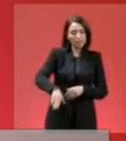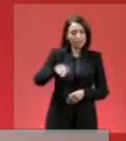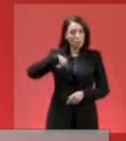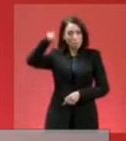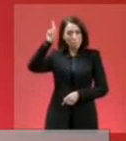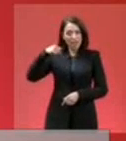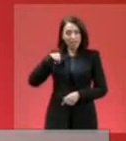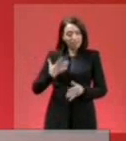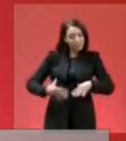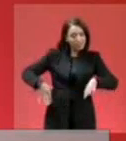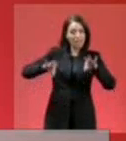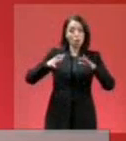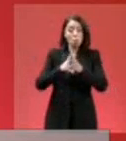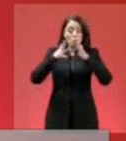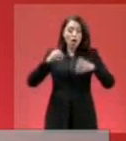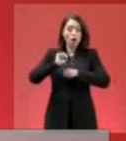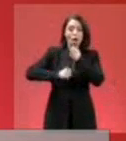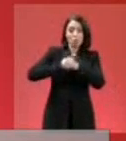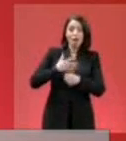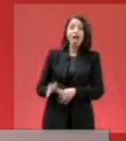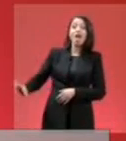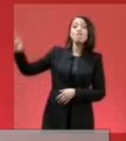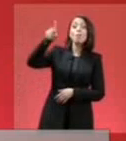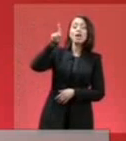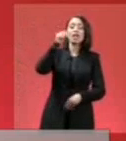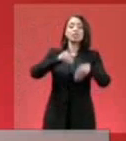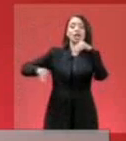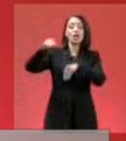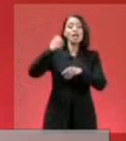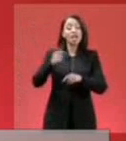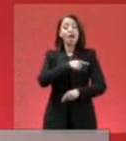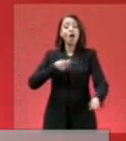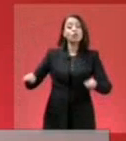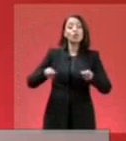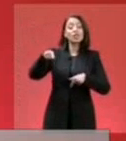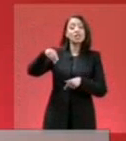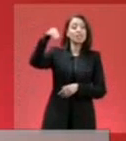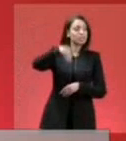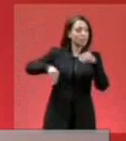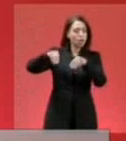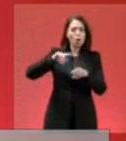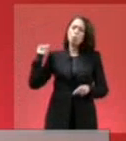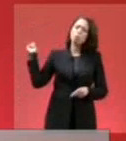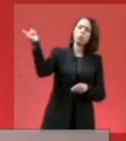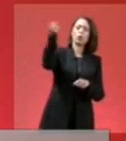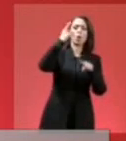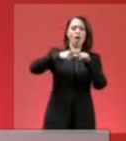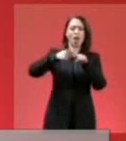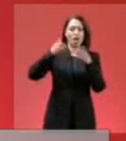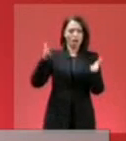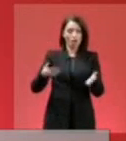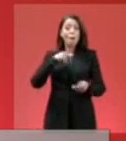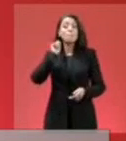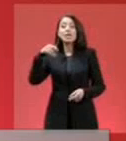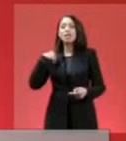ξεκινάμε τον μεγάλο αγώνα για τις ευρωπαϊκές εκλογές και τις αυτοδιοικητικές εκλογές από άκρης άκρης όλη την Ελλάδα, το